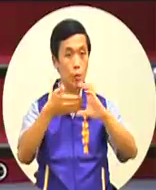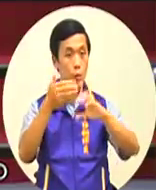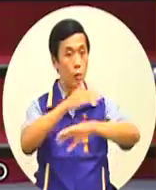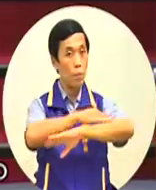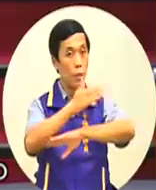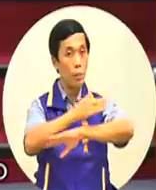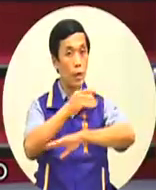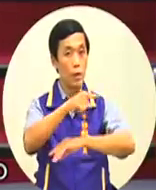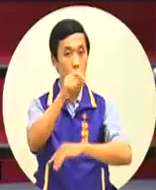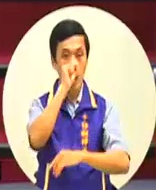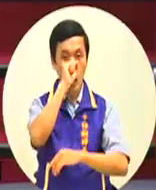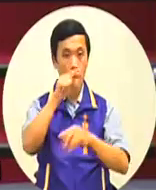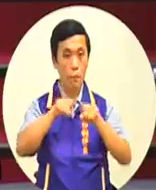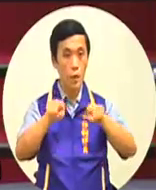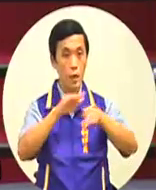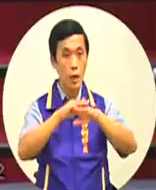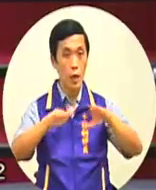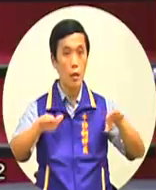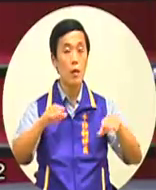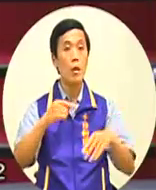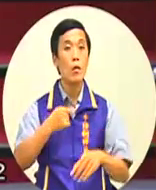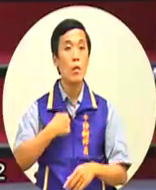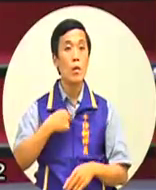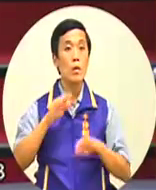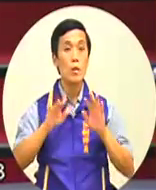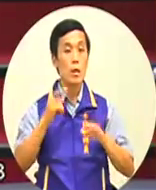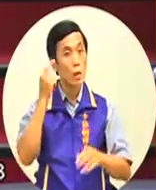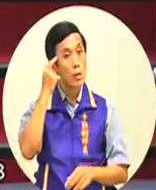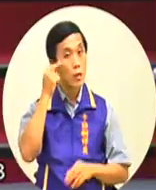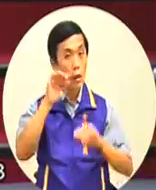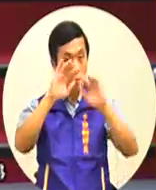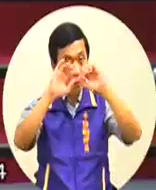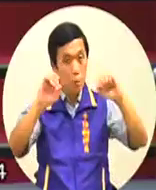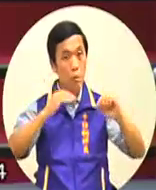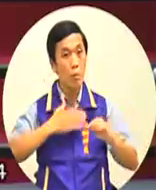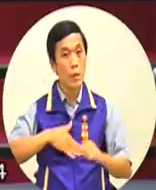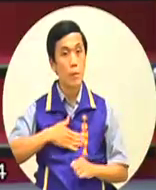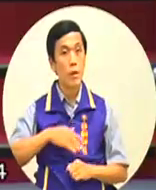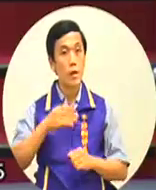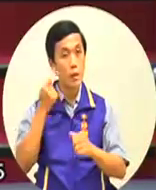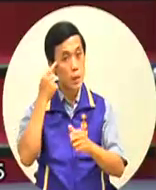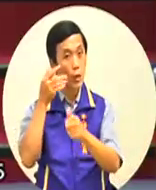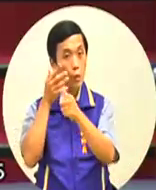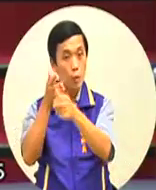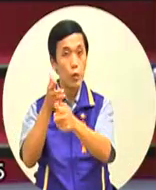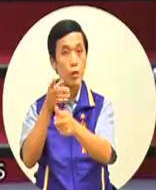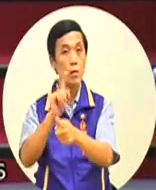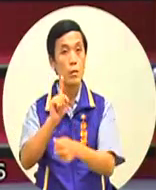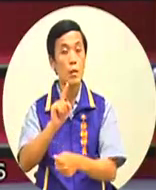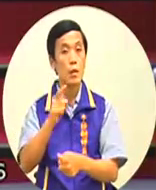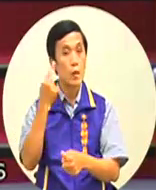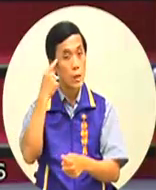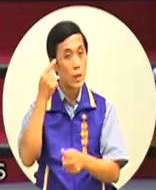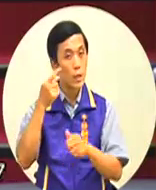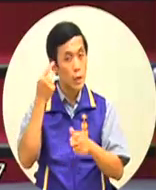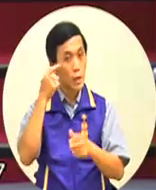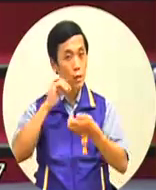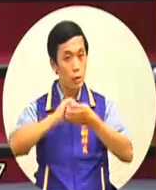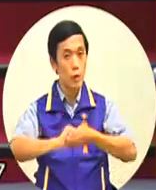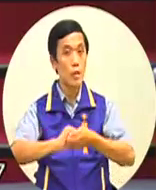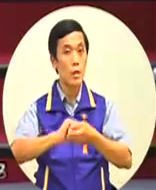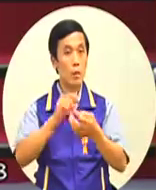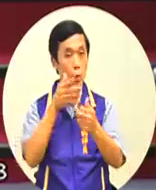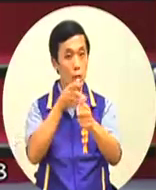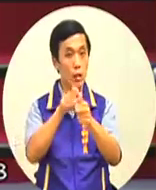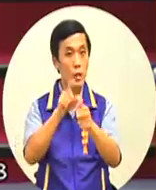平安。那我这边想要了解、想要询问、想要确认的几个问题，第一个是